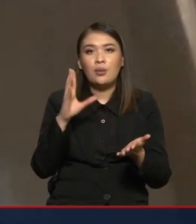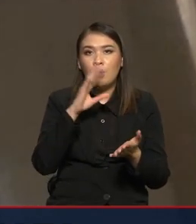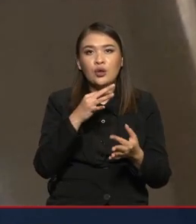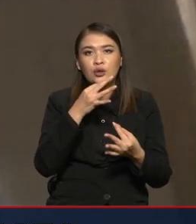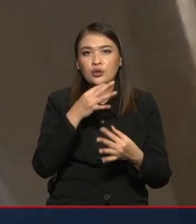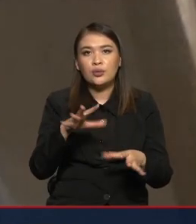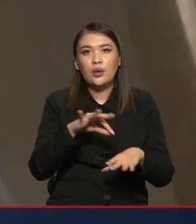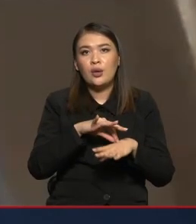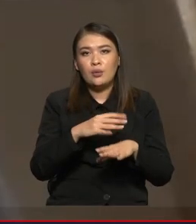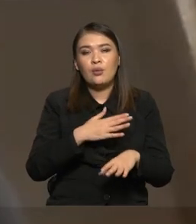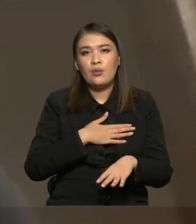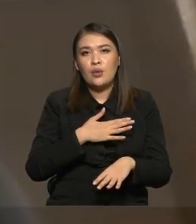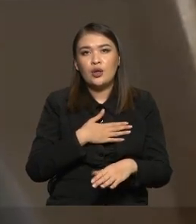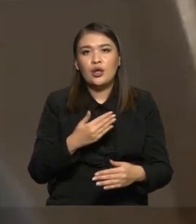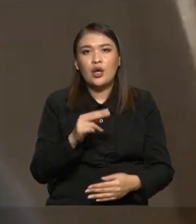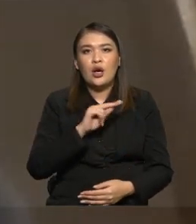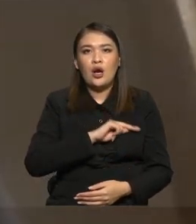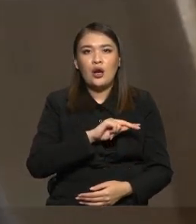угодно таков мой подход к работе